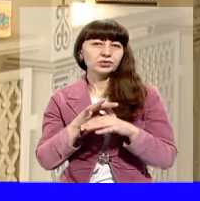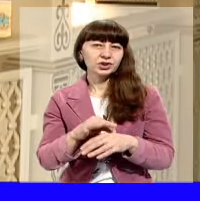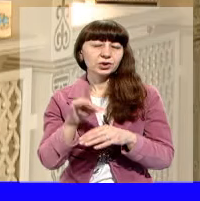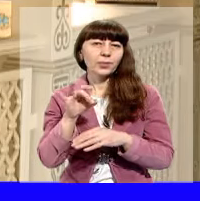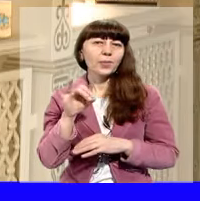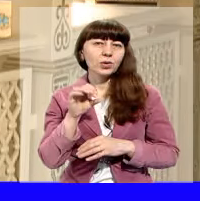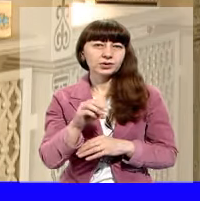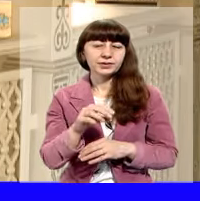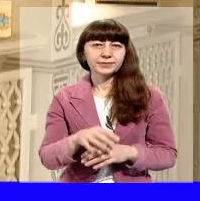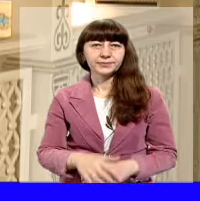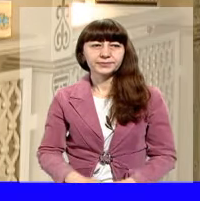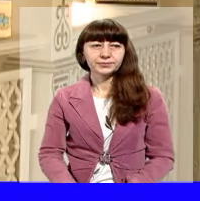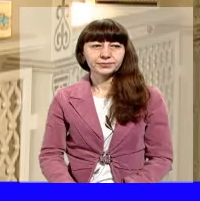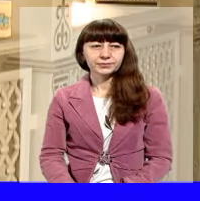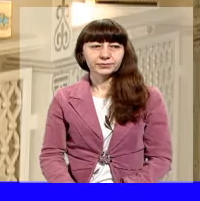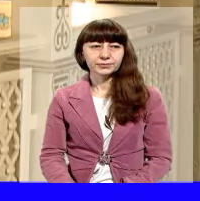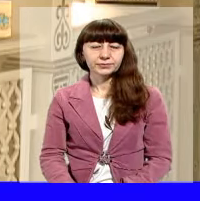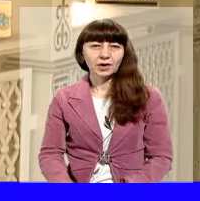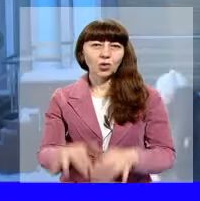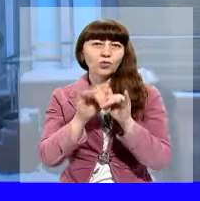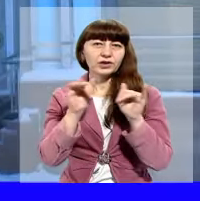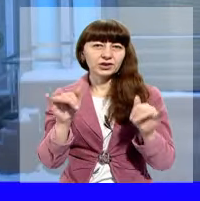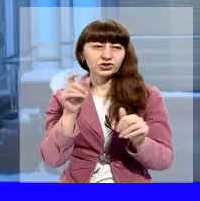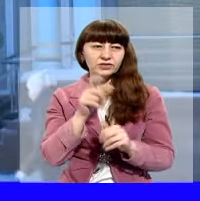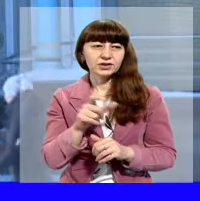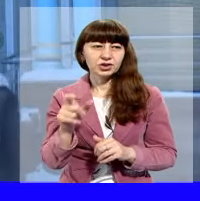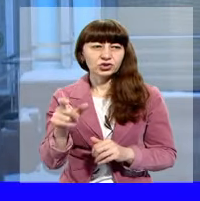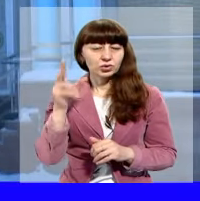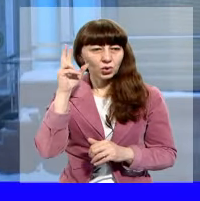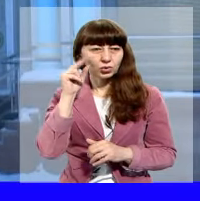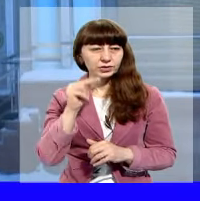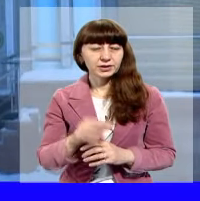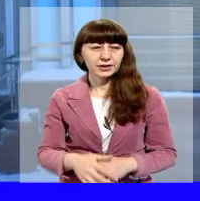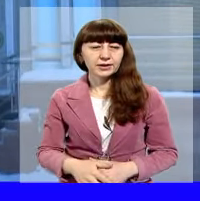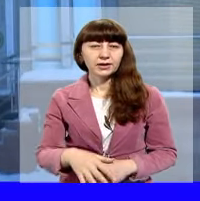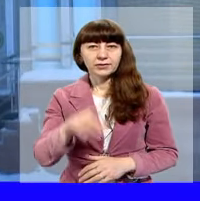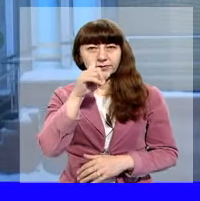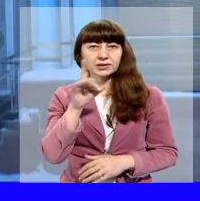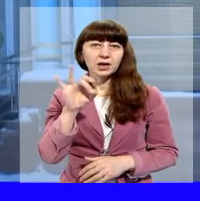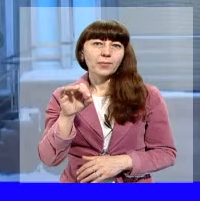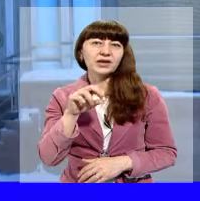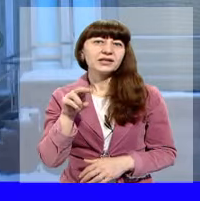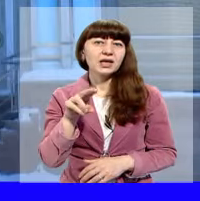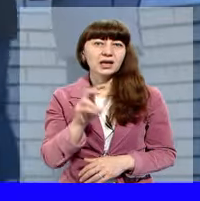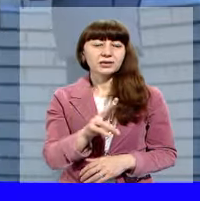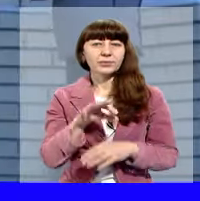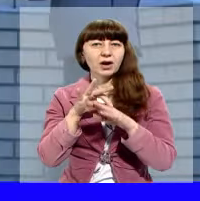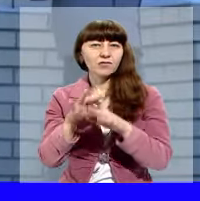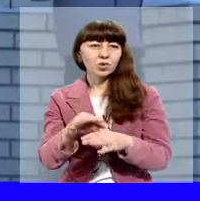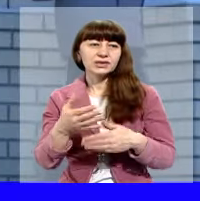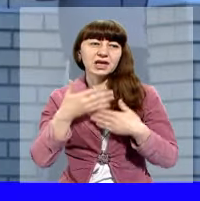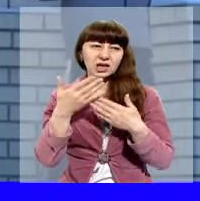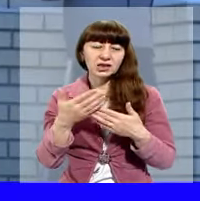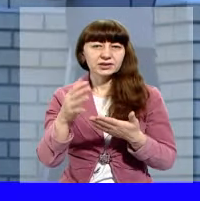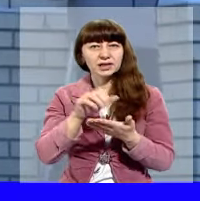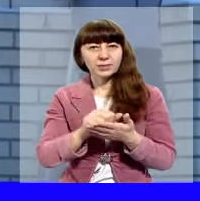да мысалы саптардың көбеюі содан байқалады. Рамазан айында мешітте дәрістер, Құранның дұрыс оқылу жөнінде сабақтар өткізіледі.